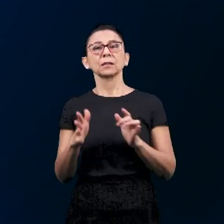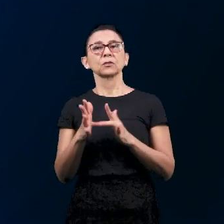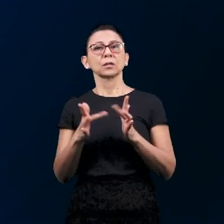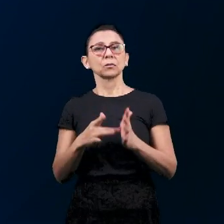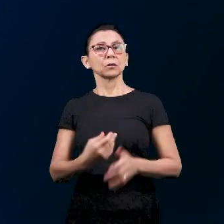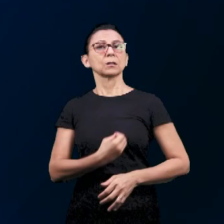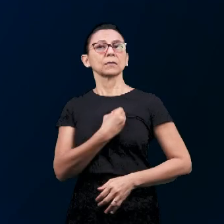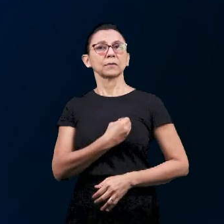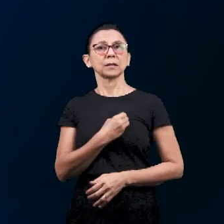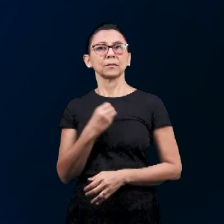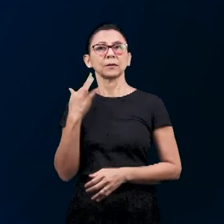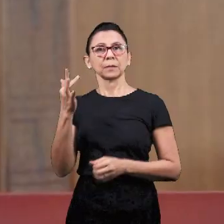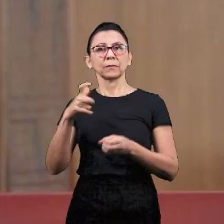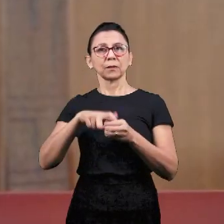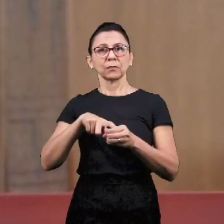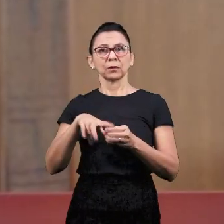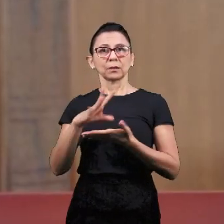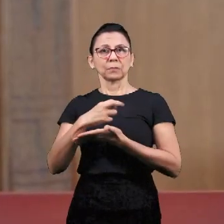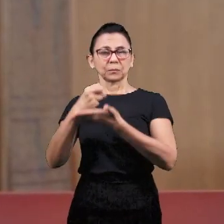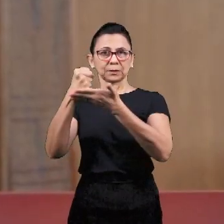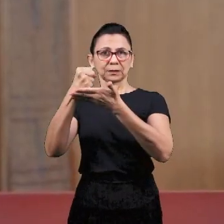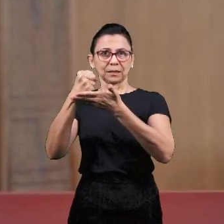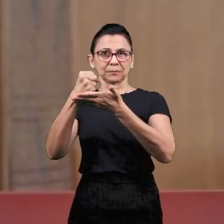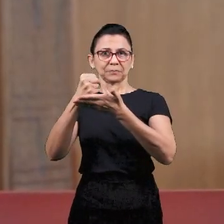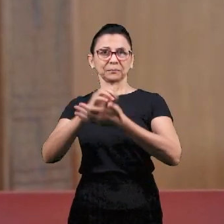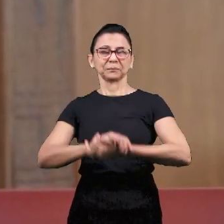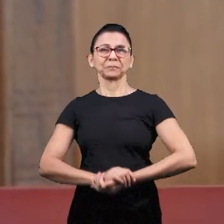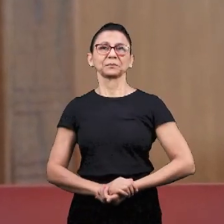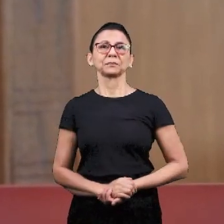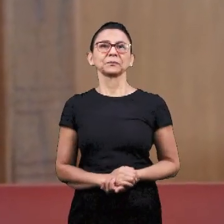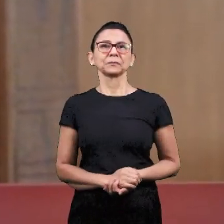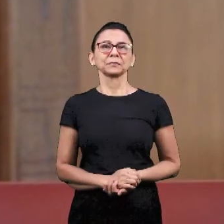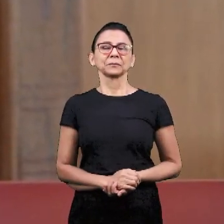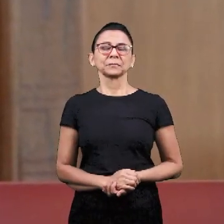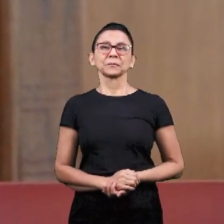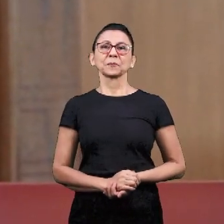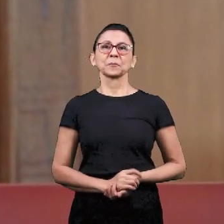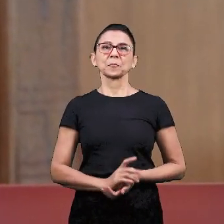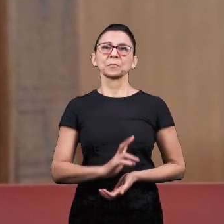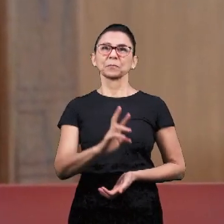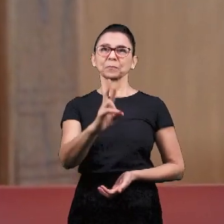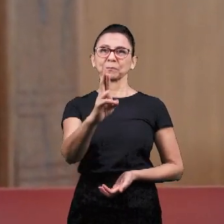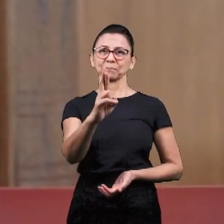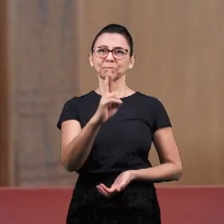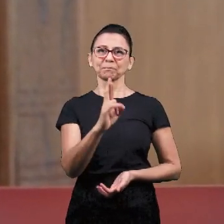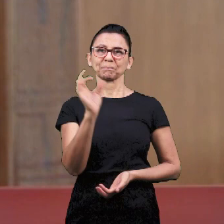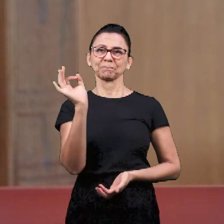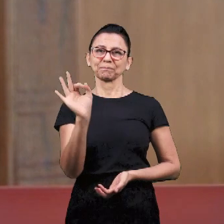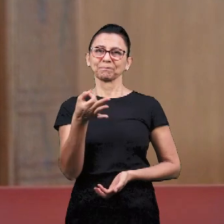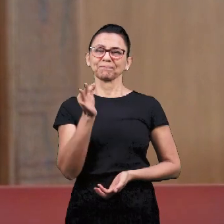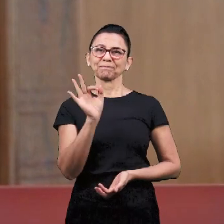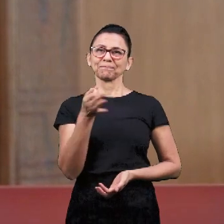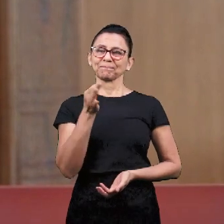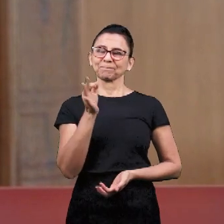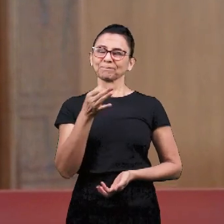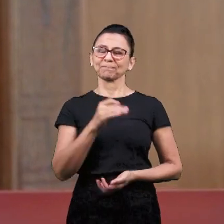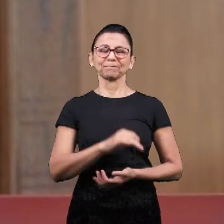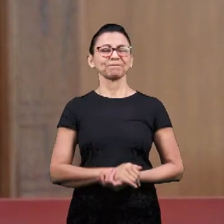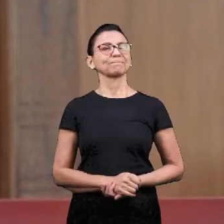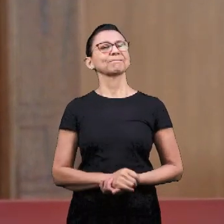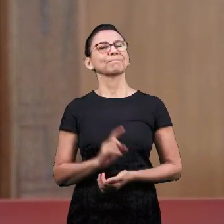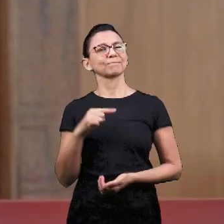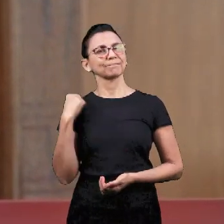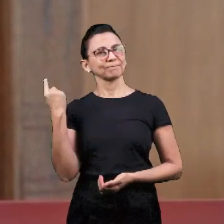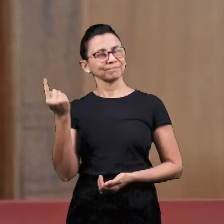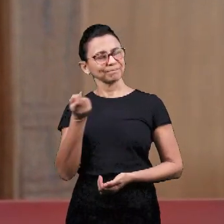chercher. Mes frères, la réponse correcte, c'est celle-là. En vérité, nous sommes tous